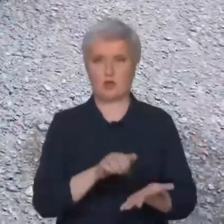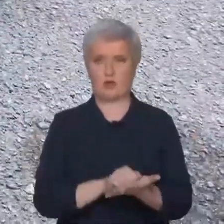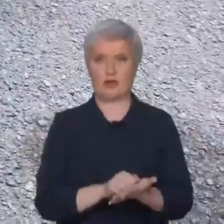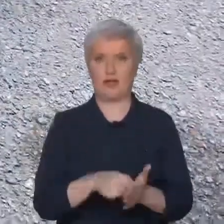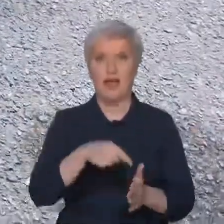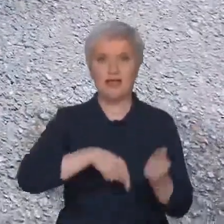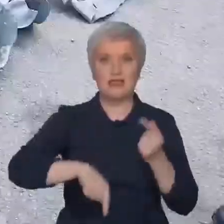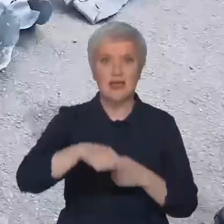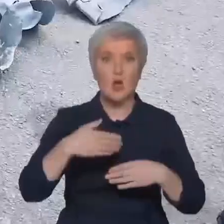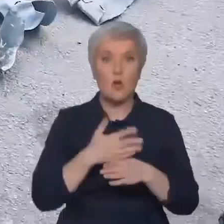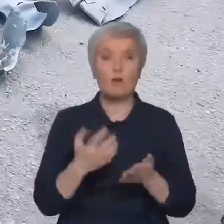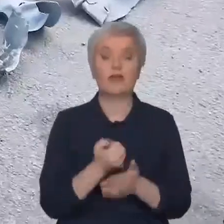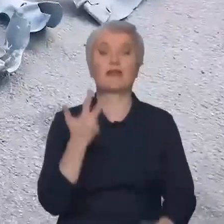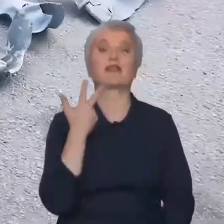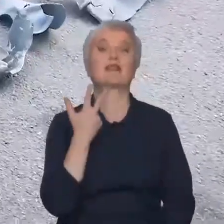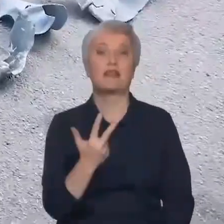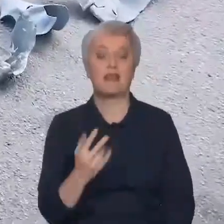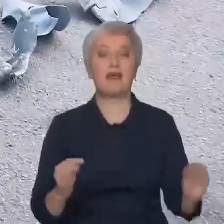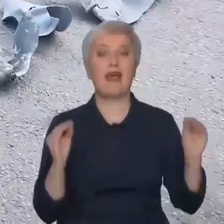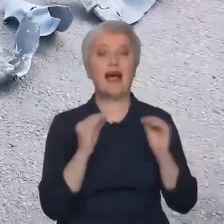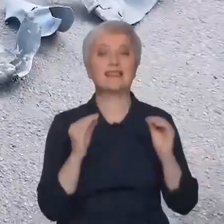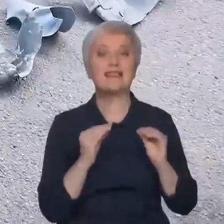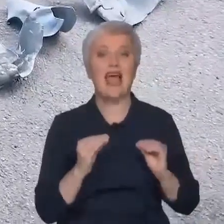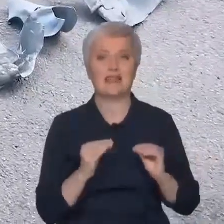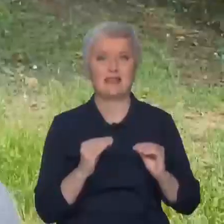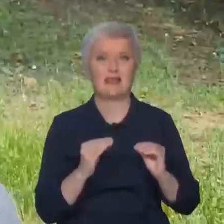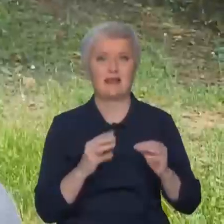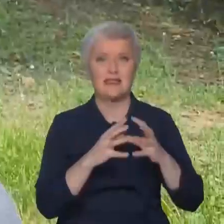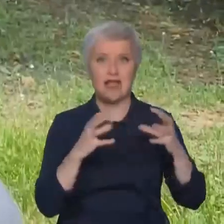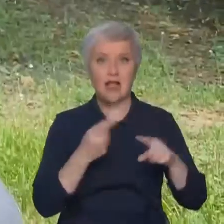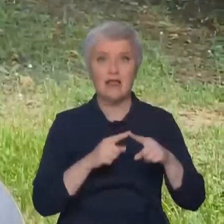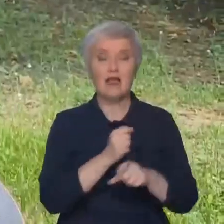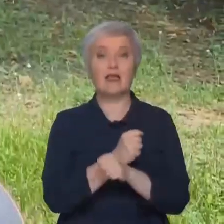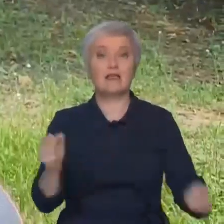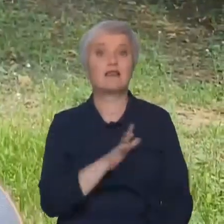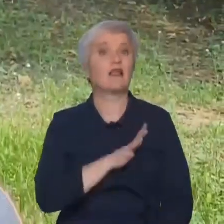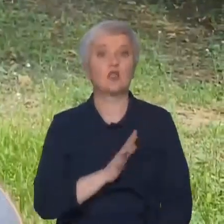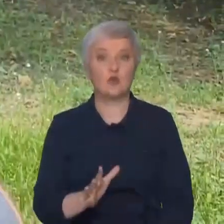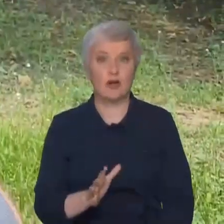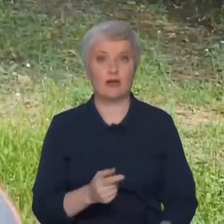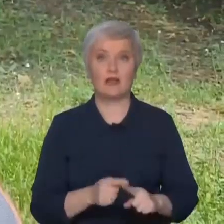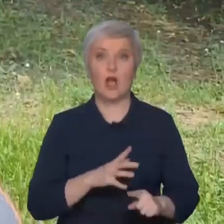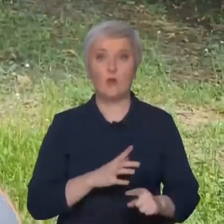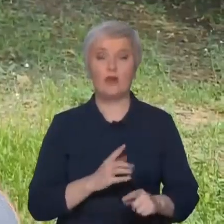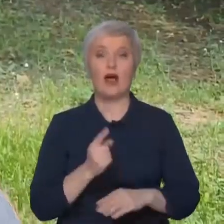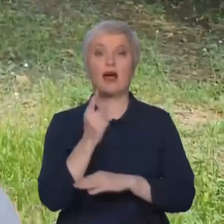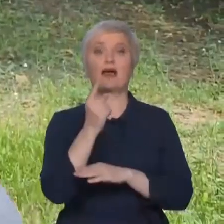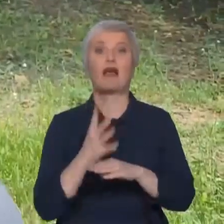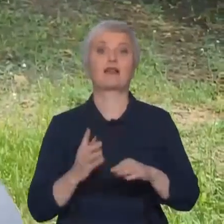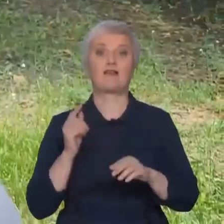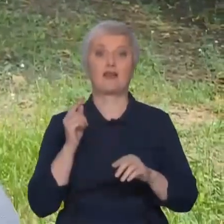уламків ракети знайшли 3 касетні снаряди, які не здетонували. Це була реактивна система залпового